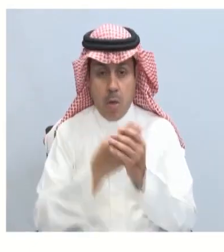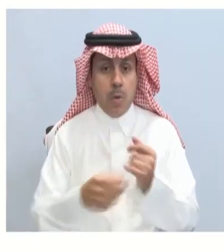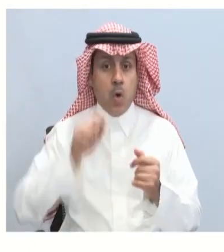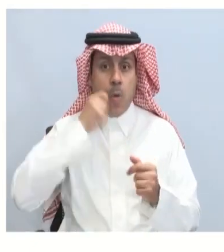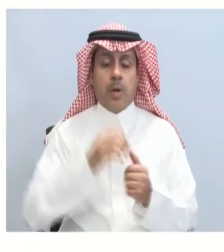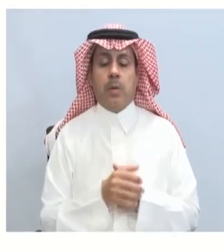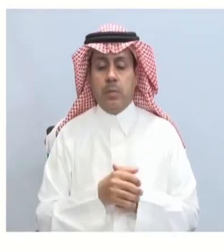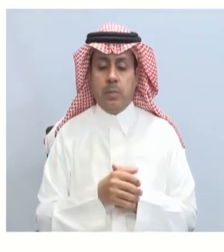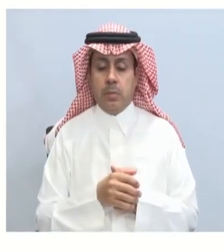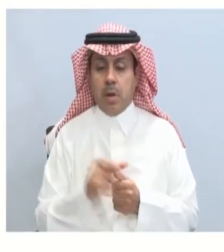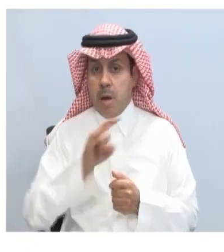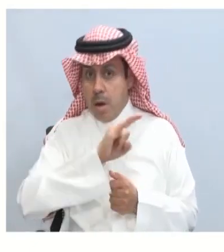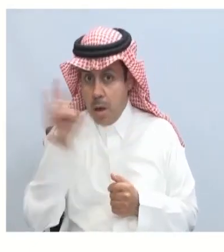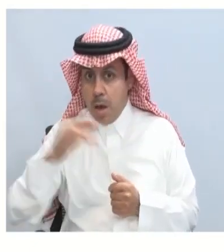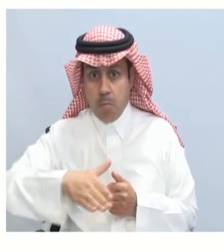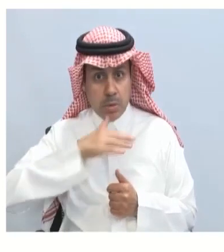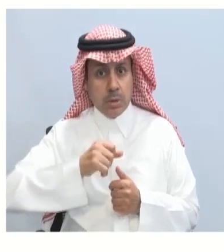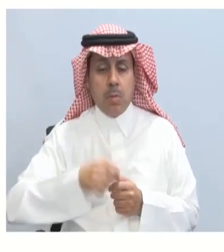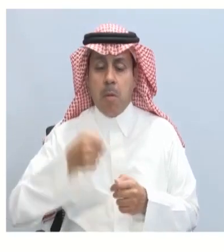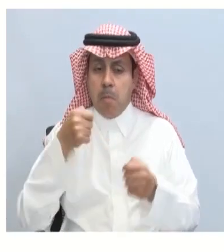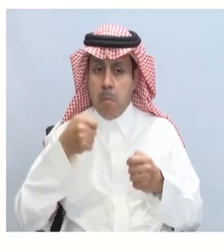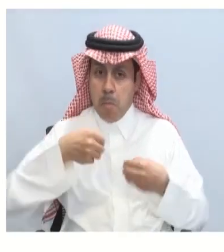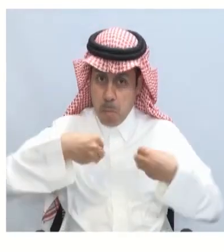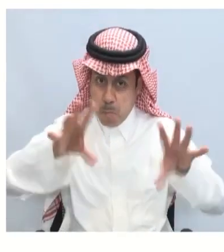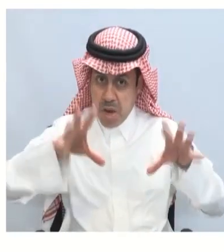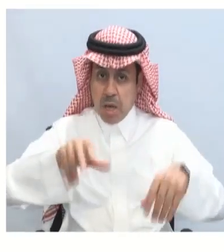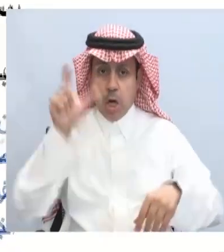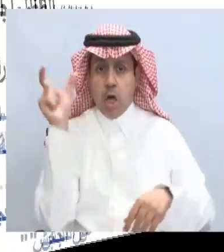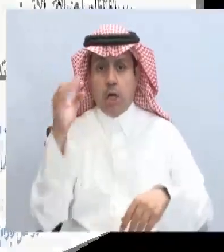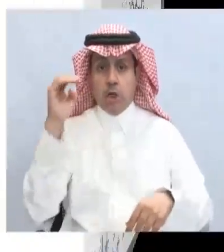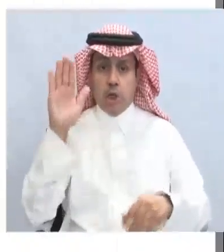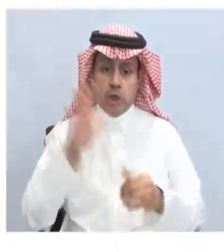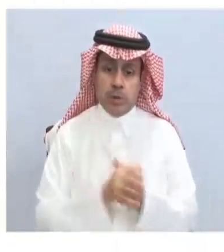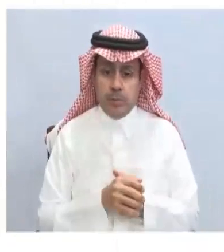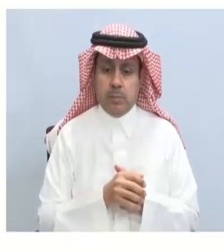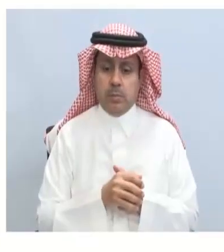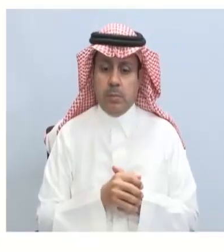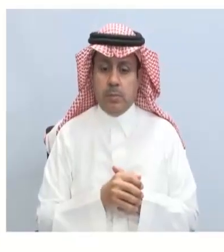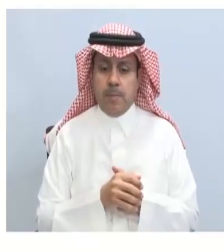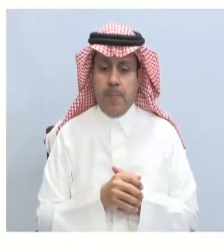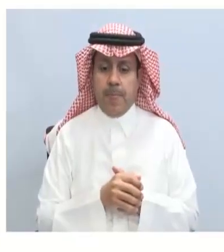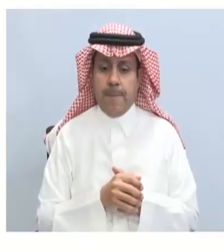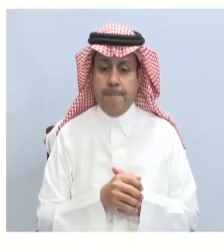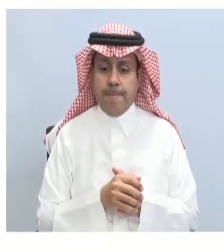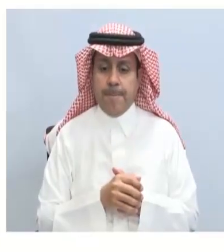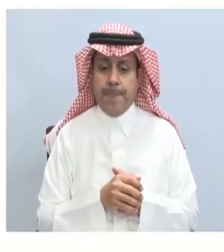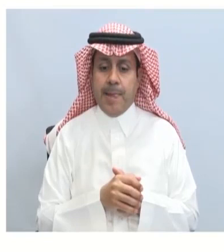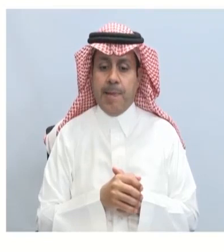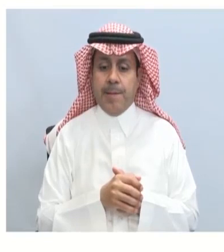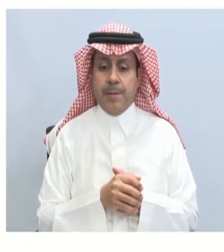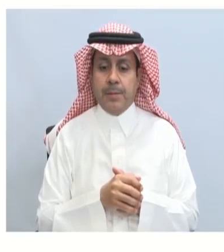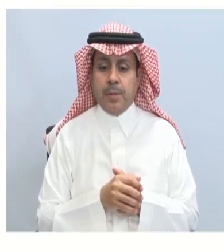عنهما قال نهى النبي صلى الله عليه وسلم عن النجش ناتي هذا السؤال ايها الطلاب والطالبات